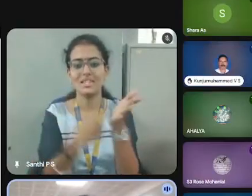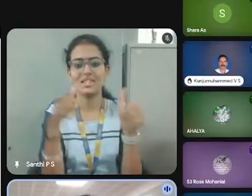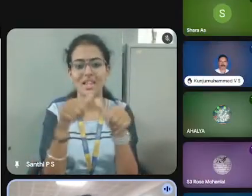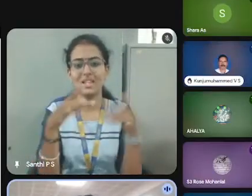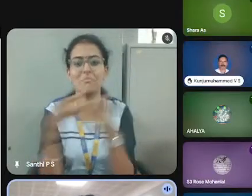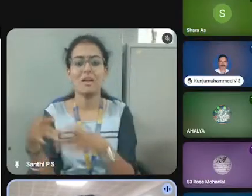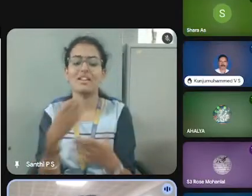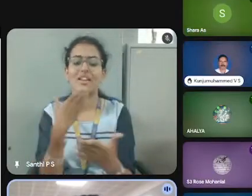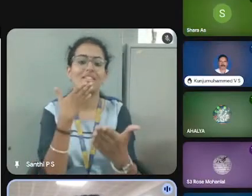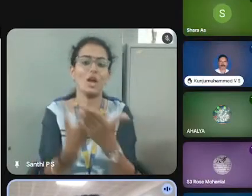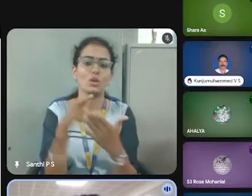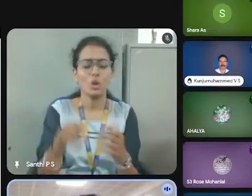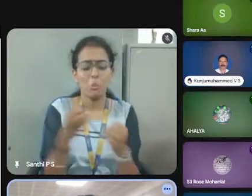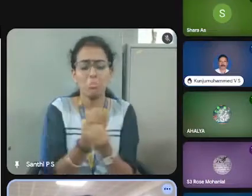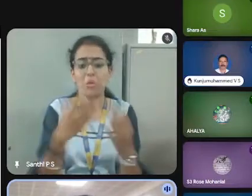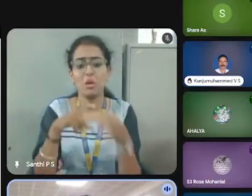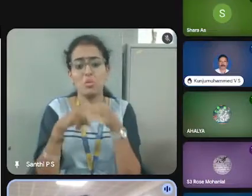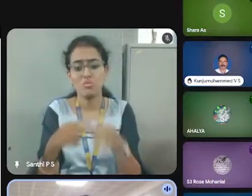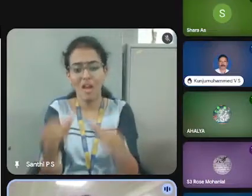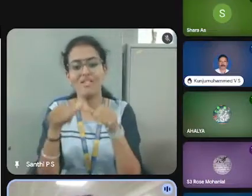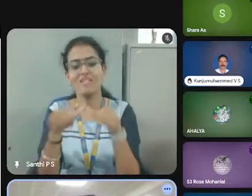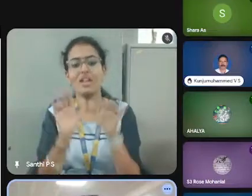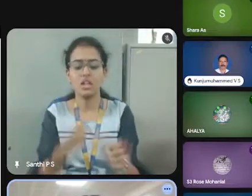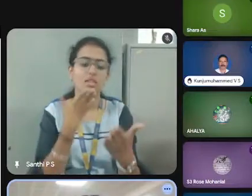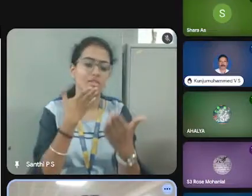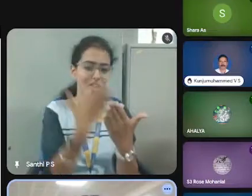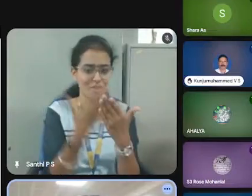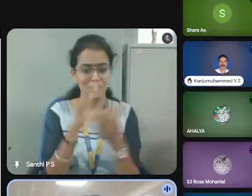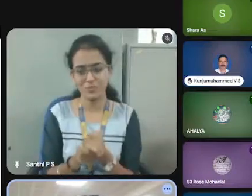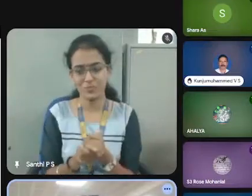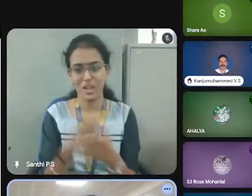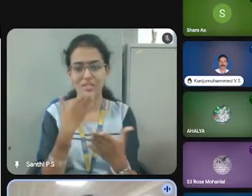ഇന്ന് ജോയിൻ ചെയ്ത് ഒരുപാട് ക്വസ്റ്റ്യൻസിന് ആൻസർ ചെയ്തു. താങ്ക് യു സോ മച്ച് എവരിവൺ. താങ്ക് യു.